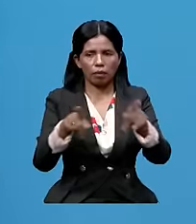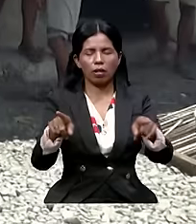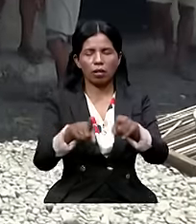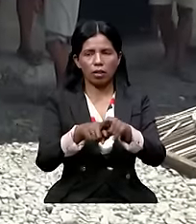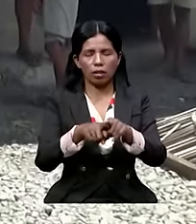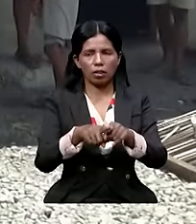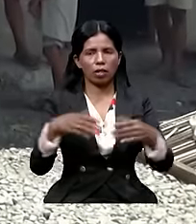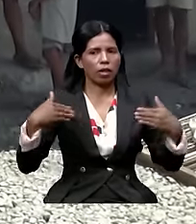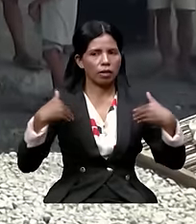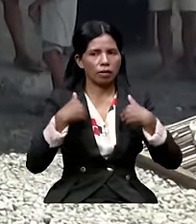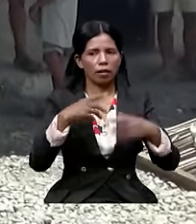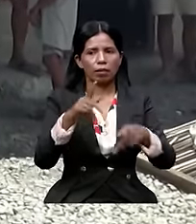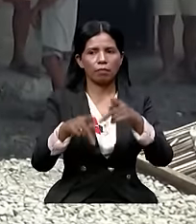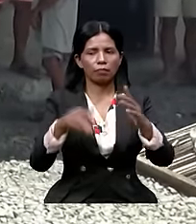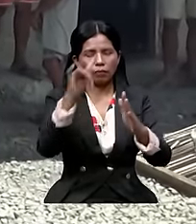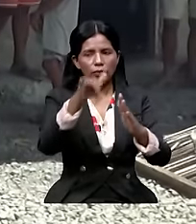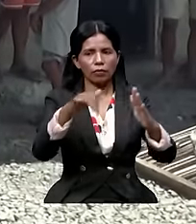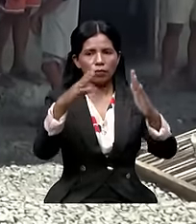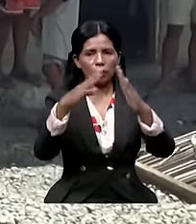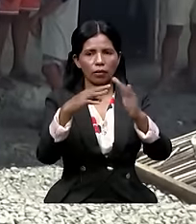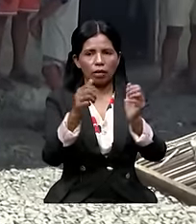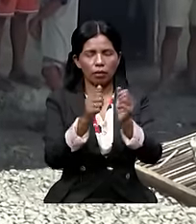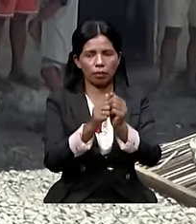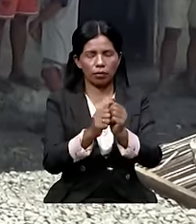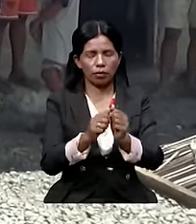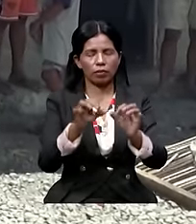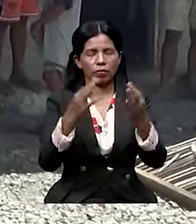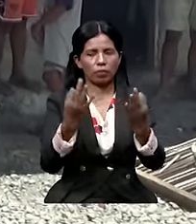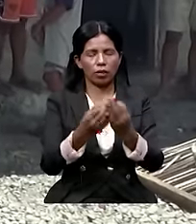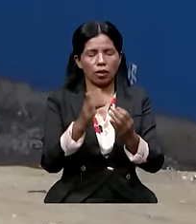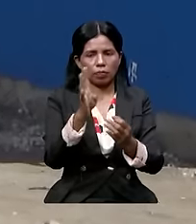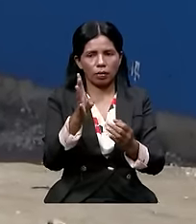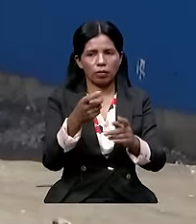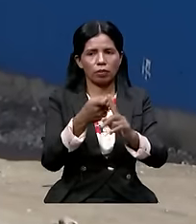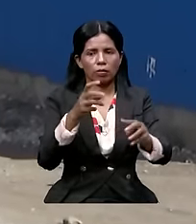bimar Komunidad NB hela iha are refere hamutuk umakain hatnul resin mai